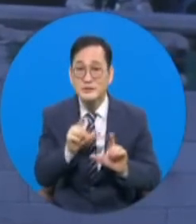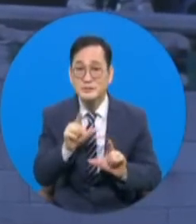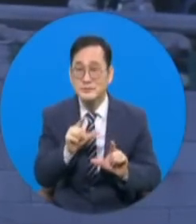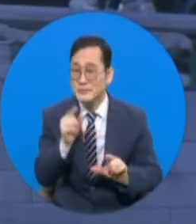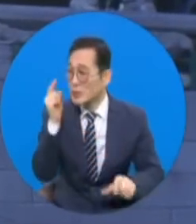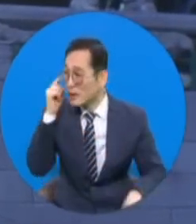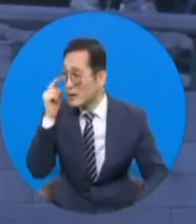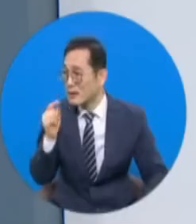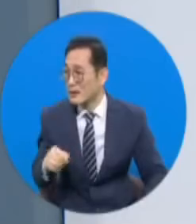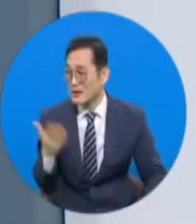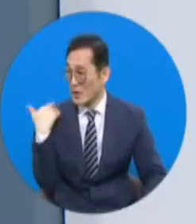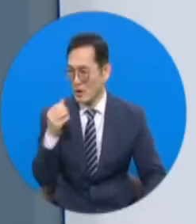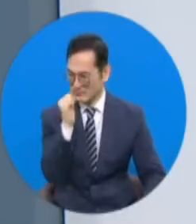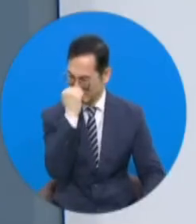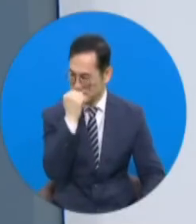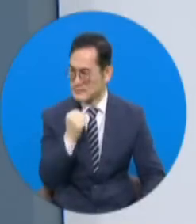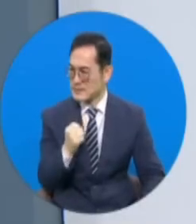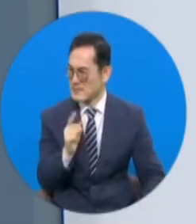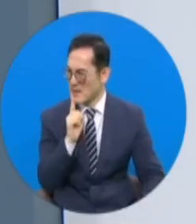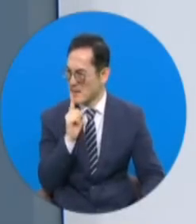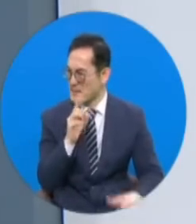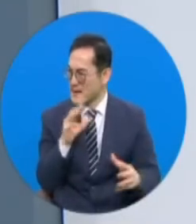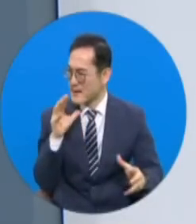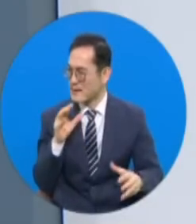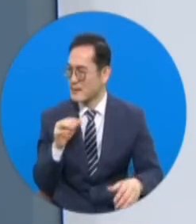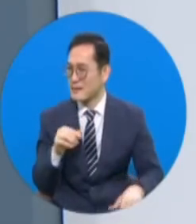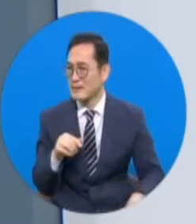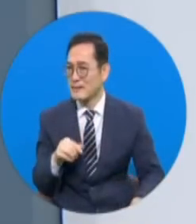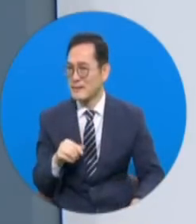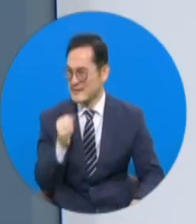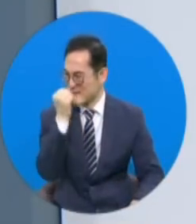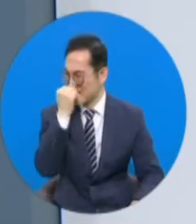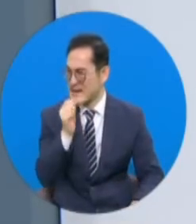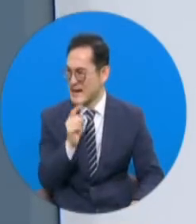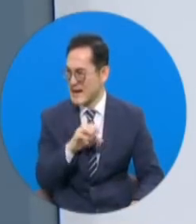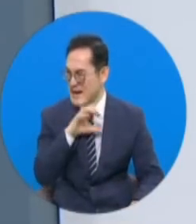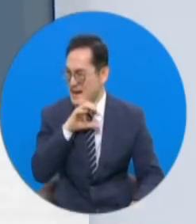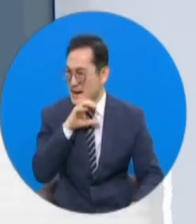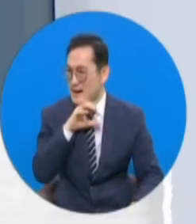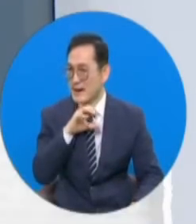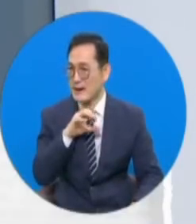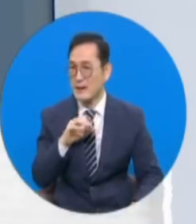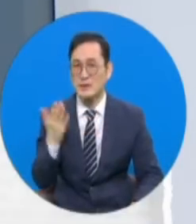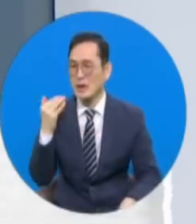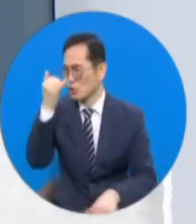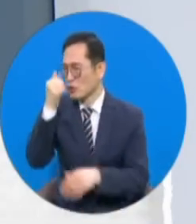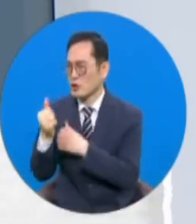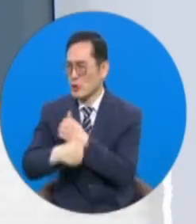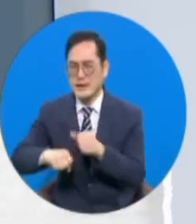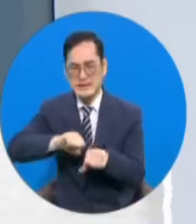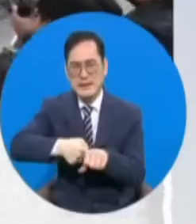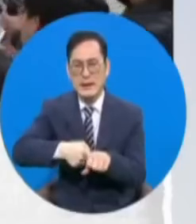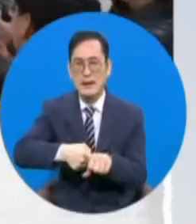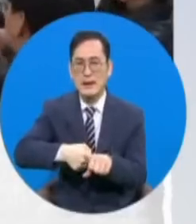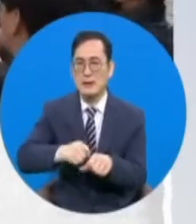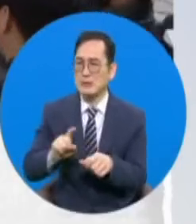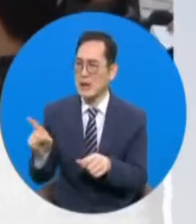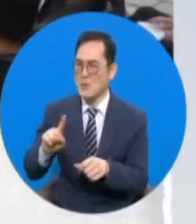왜 그러냐면 이게 태영호 최고위원이 그 전까지 윤리위 징계에 대해서 굉장히 강